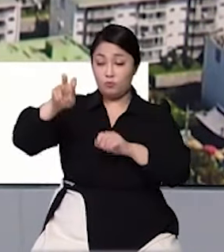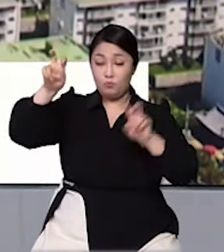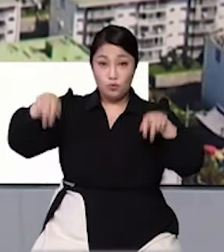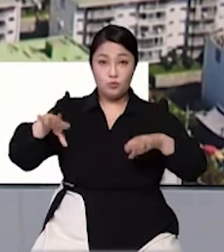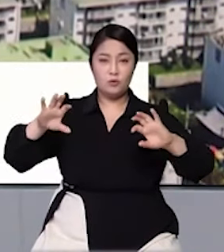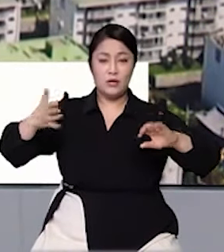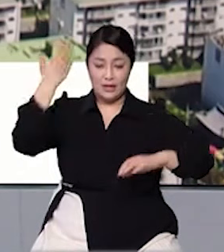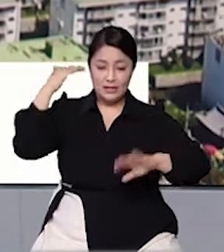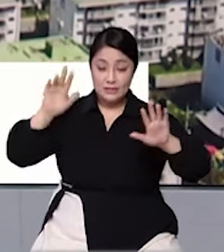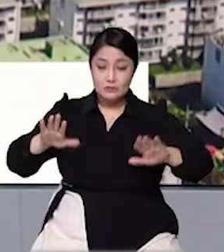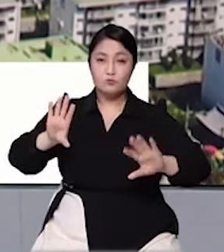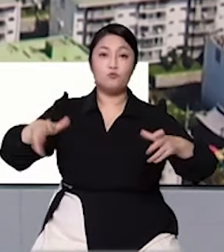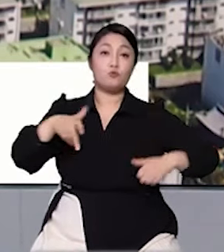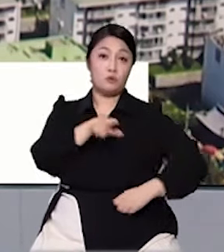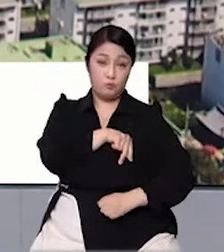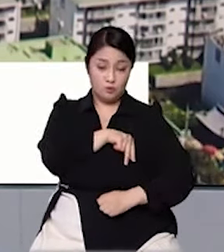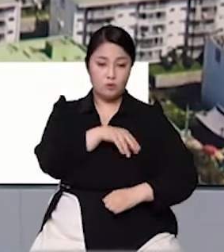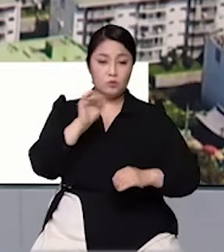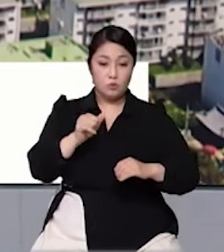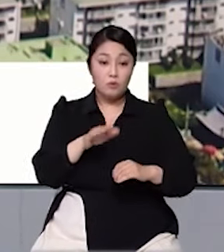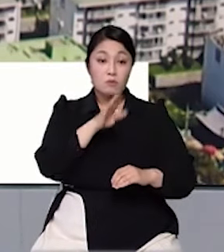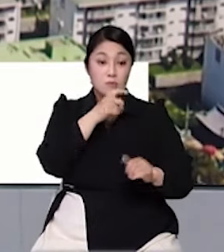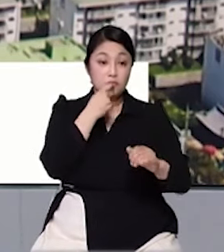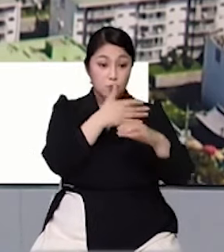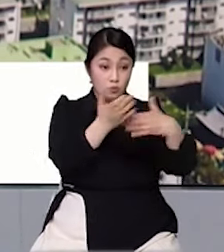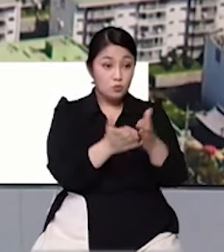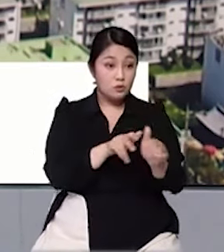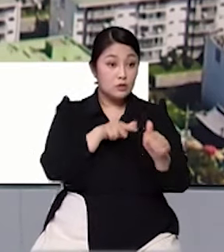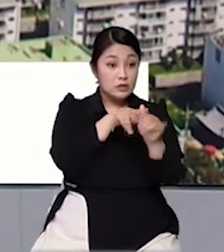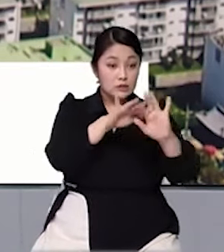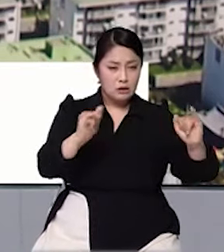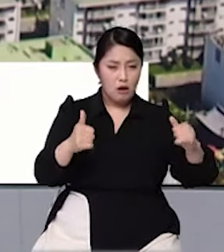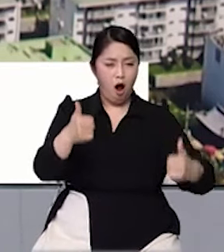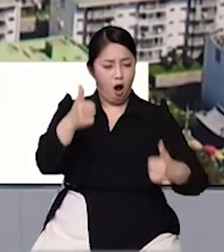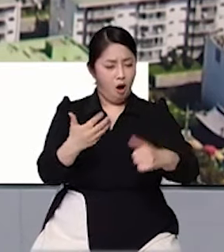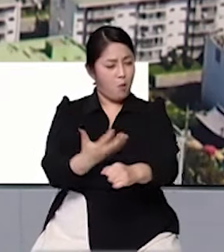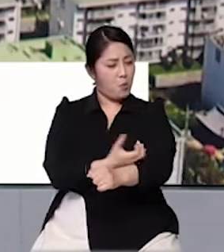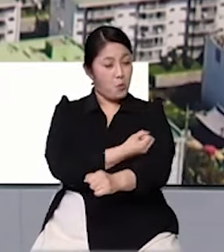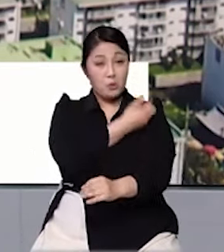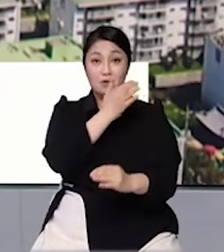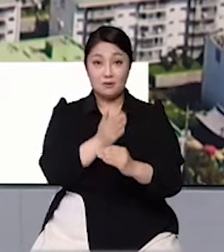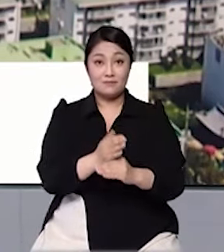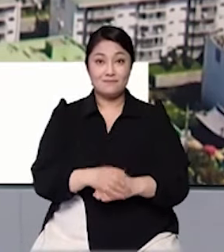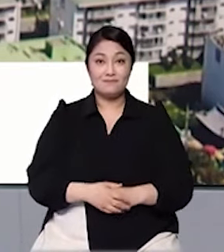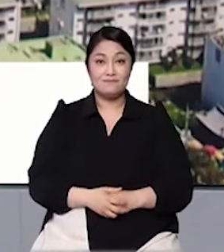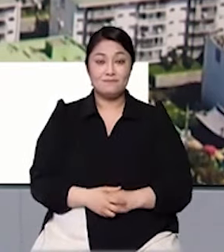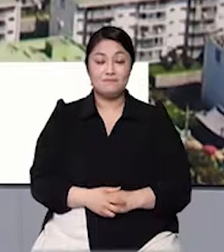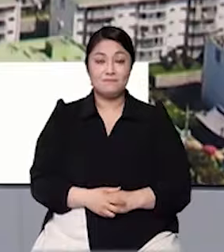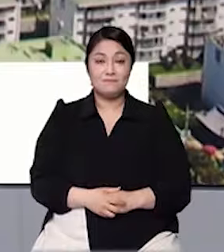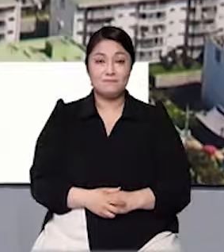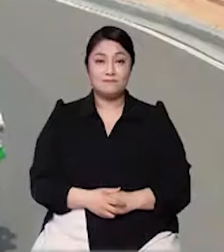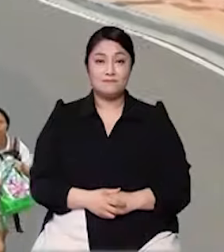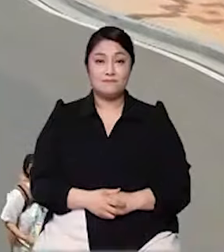국회의원과 민주당 후보의 본선 대결에 관심이 쏠리고 있습니다 이게 엽기 답니다